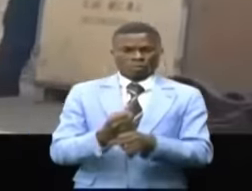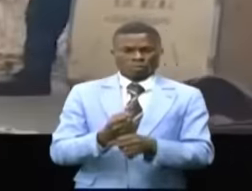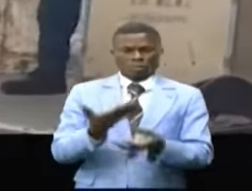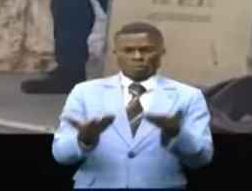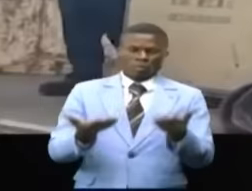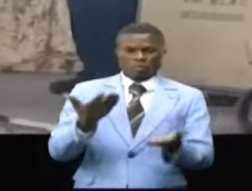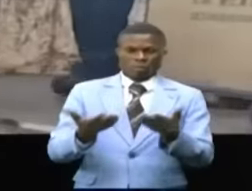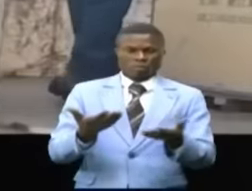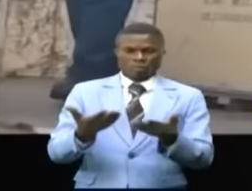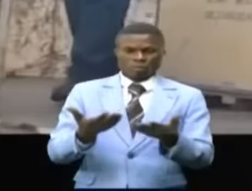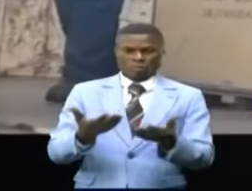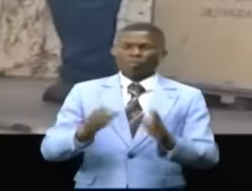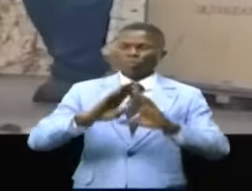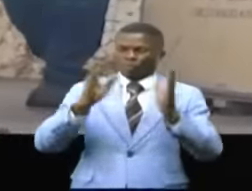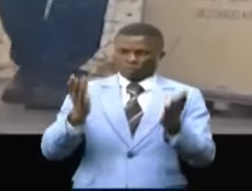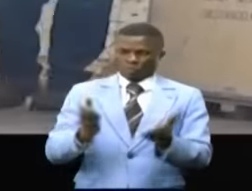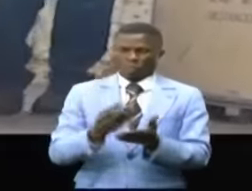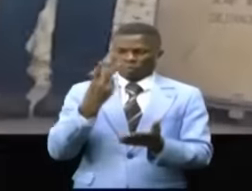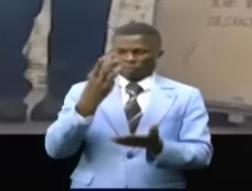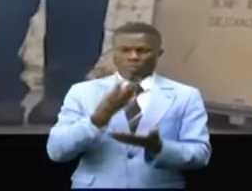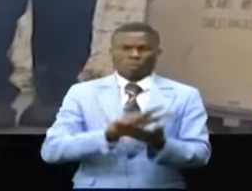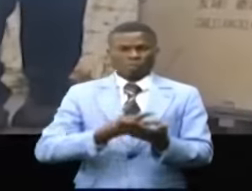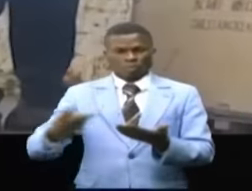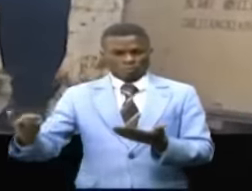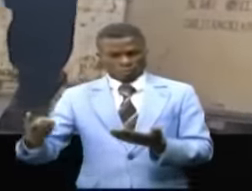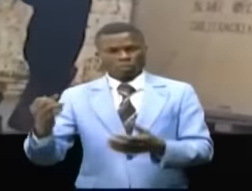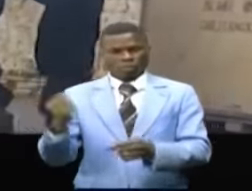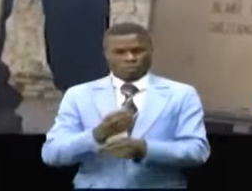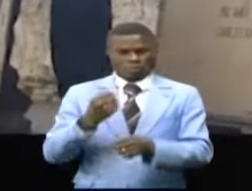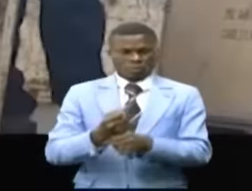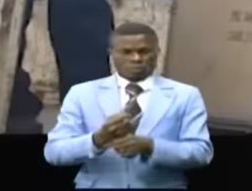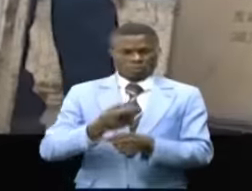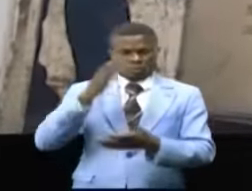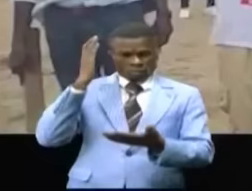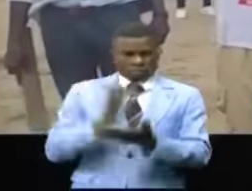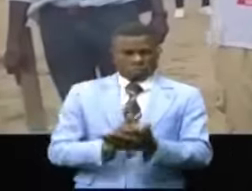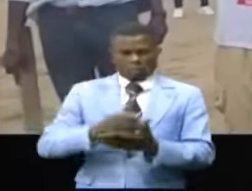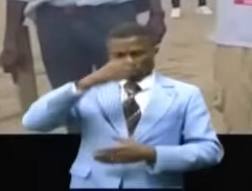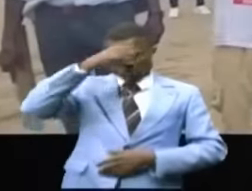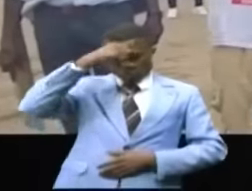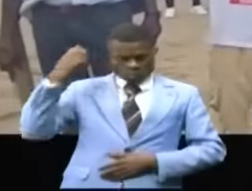prendre en tout et pour tout 3 semaines. 3 semaines pour mettre fin au